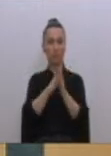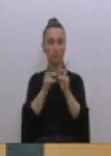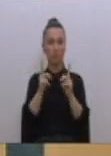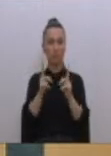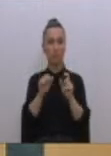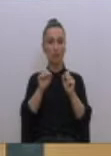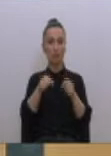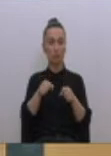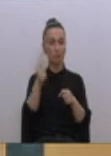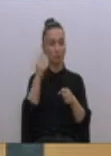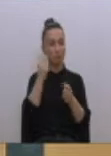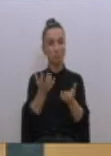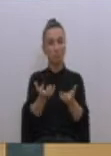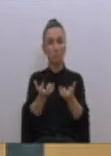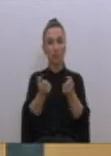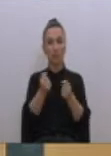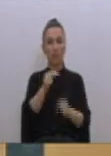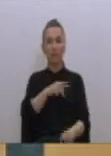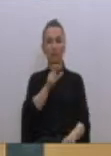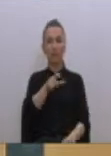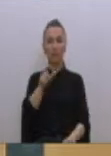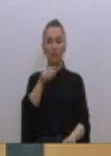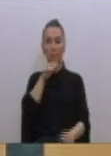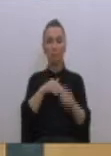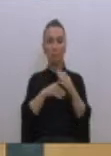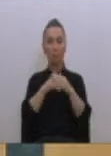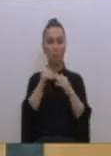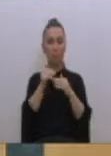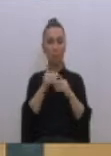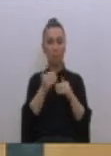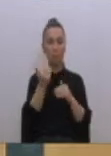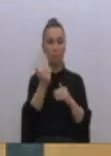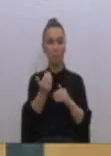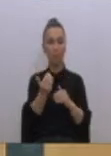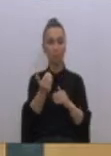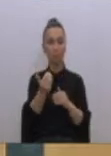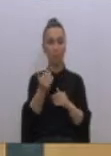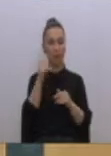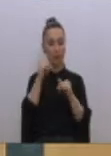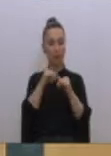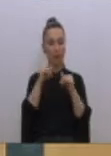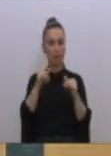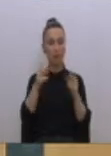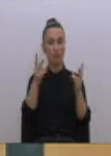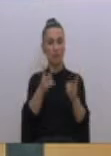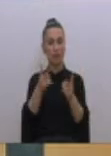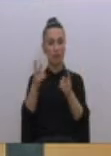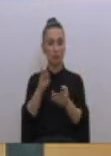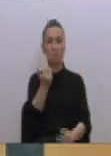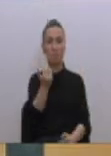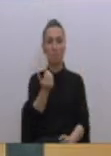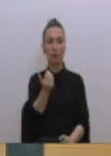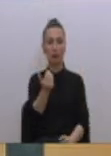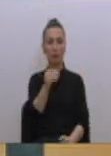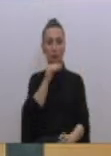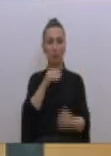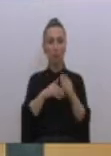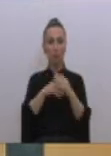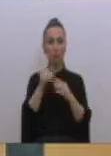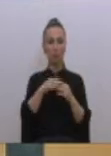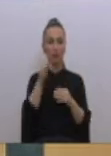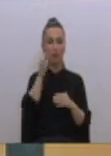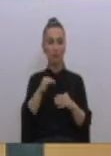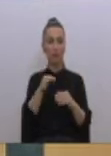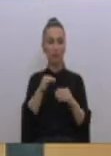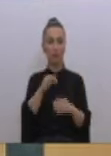საშუალებითაც განისაზღვრება თანამშრომელთა პროფესიული განვითარების საჭიროებები, ასევე მათი პროფესიული